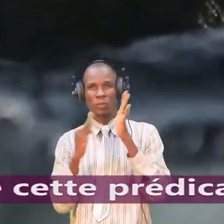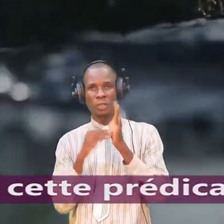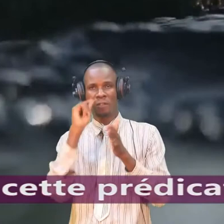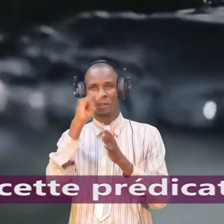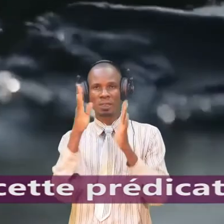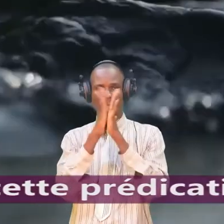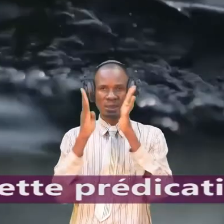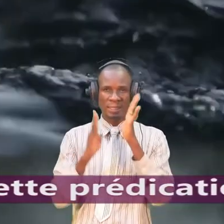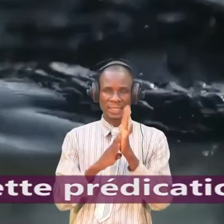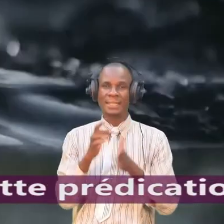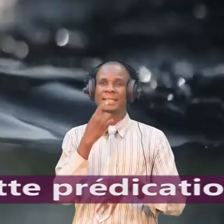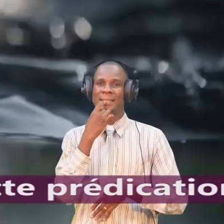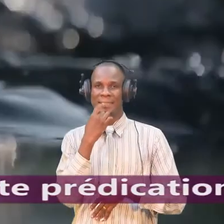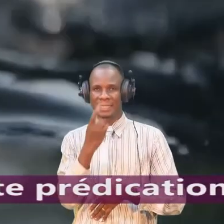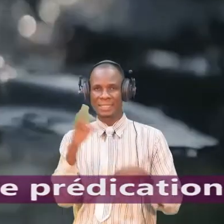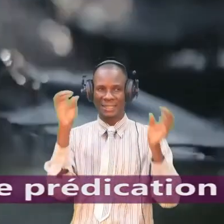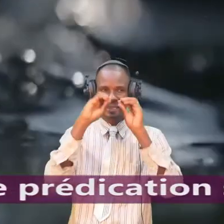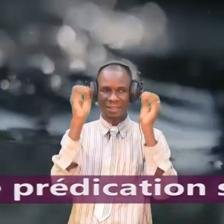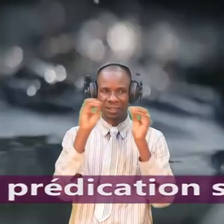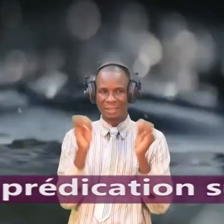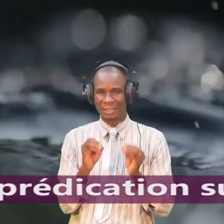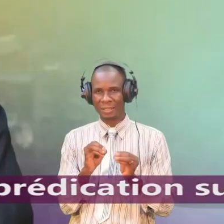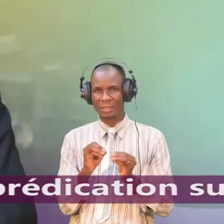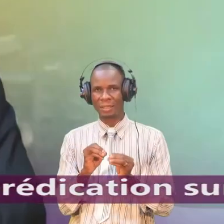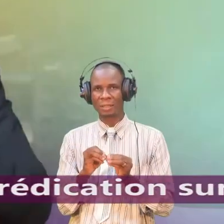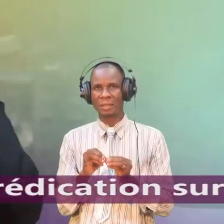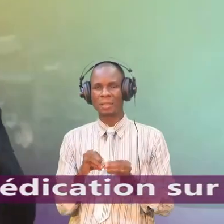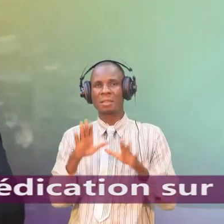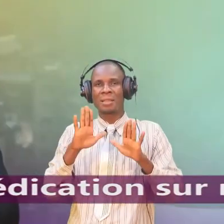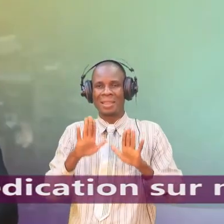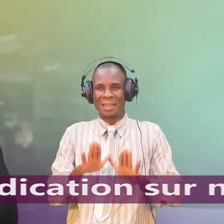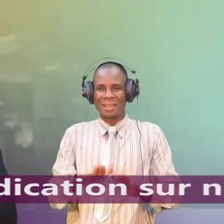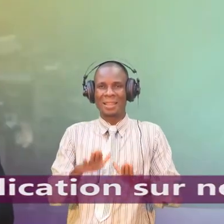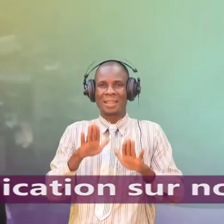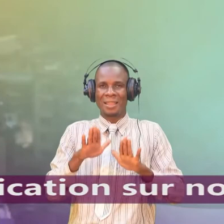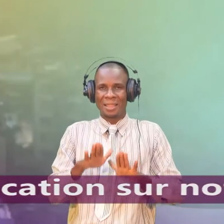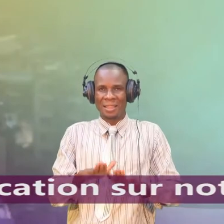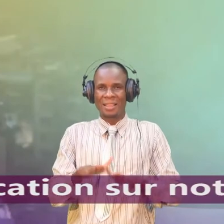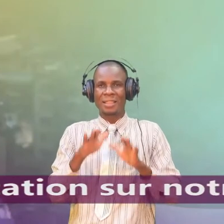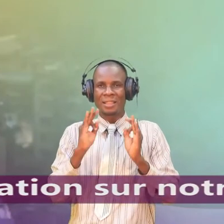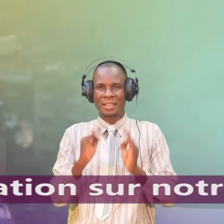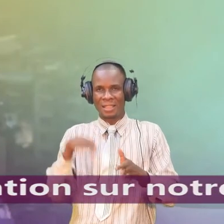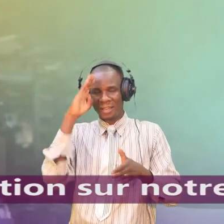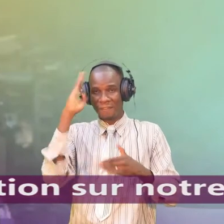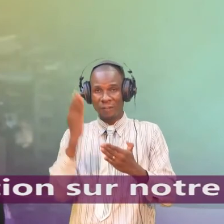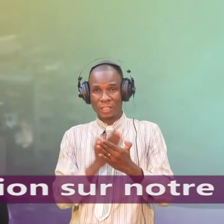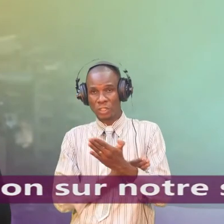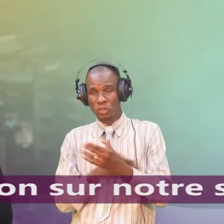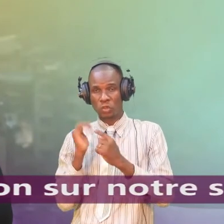Kuna mporomoko na ulimwengu umeharibika sana, hata na uumbaji umekuwa na hali mbaya.